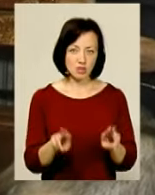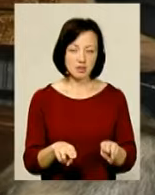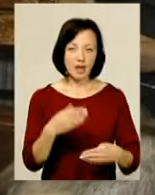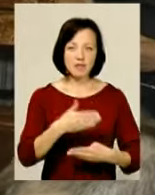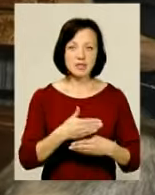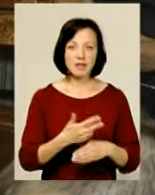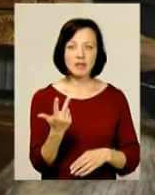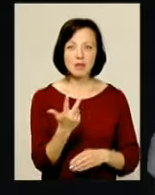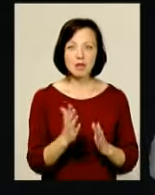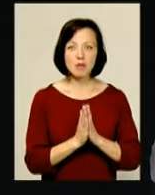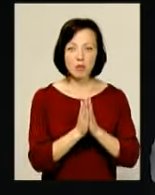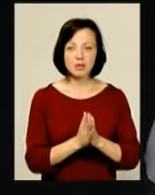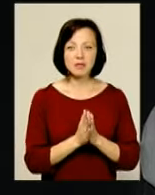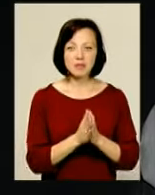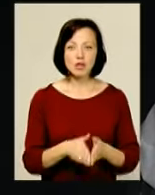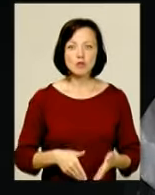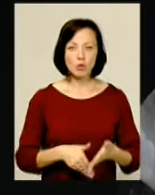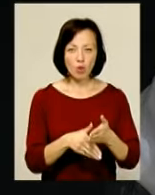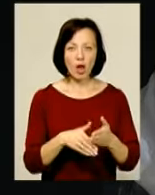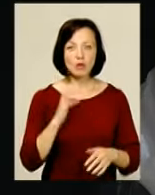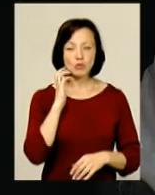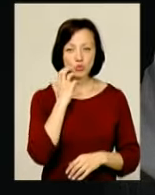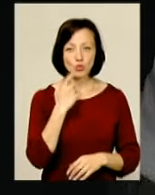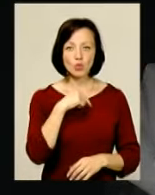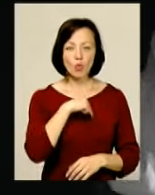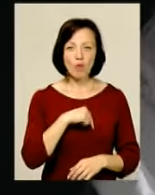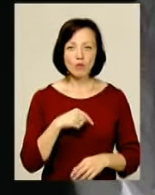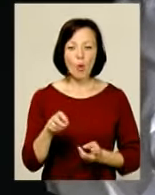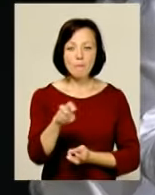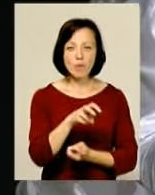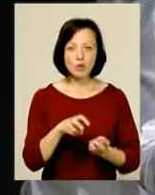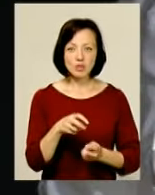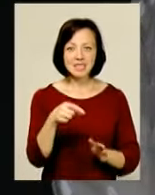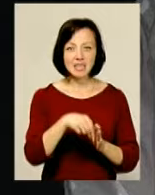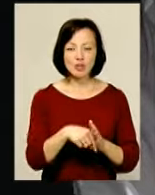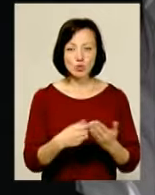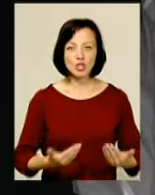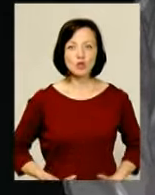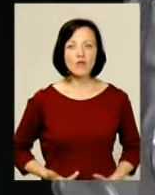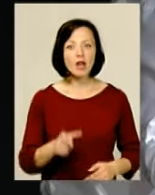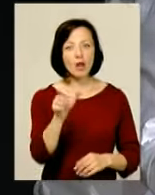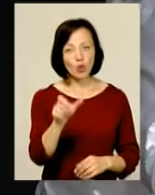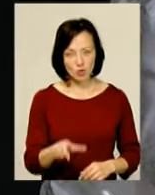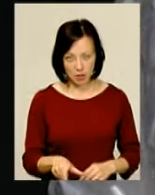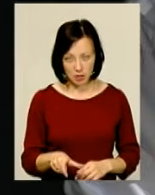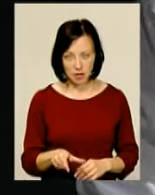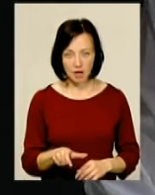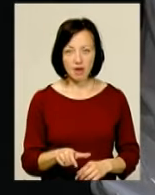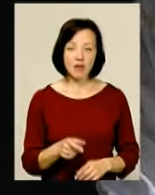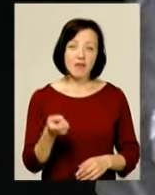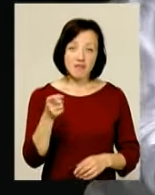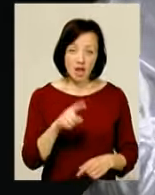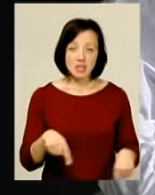«Третя молитва» спонукає до серйозного, духовного пошуку сенсу існування людини. Власне,